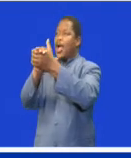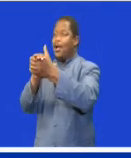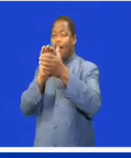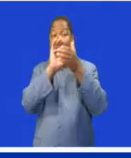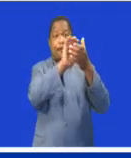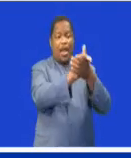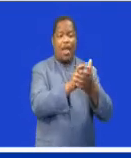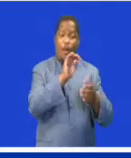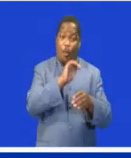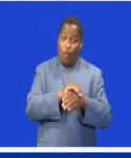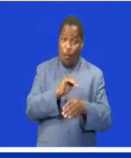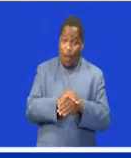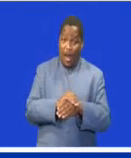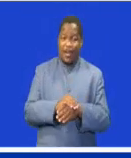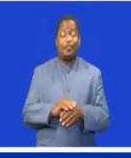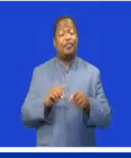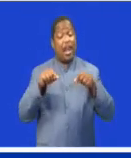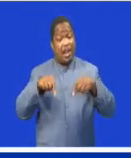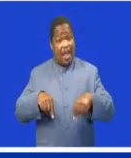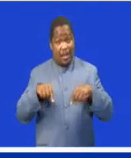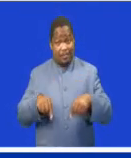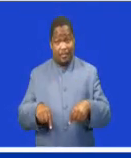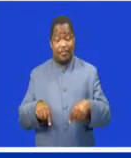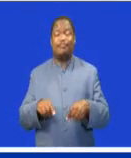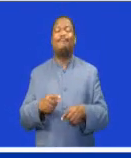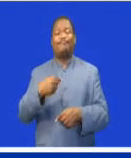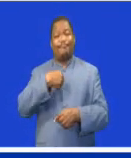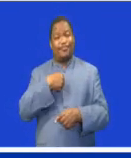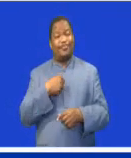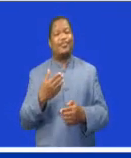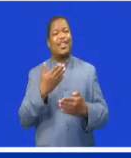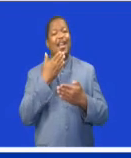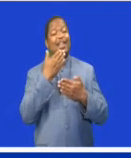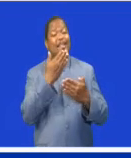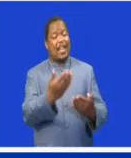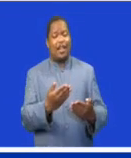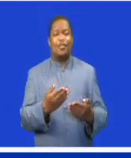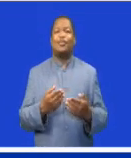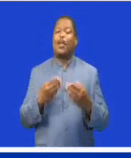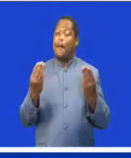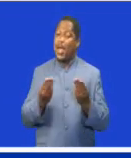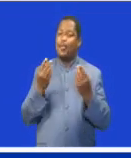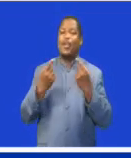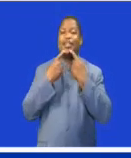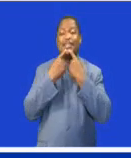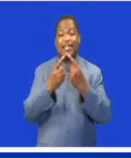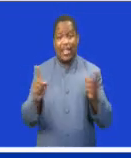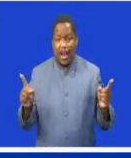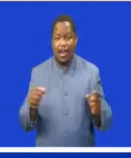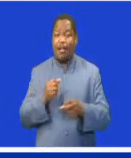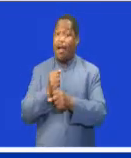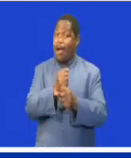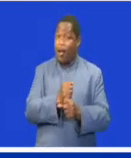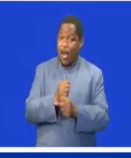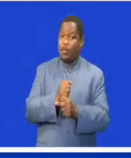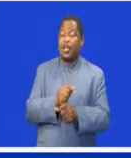lamaningi. Namuhla nje sithanda kubonga kakhulu kwatisa nesive ukuthi